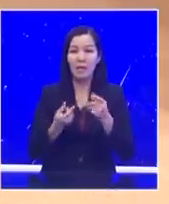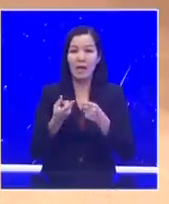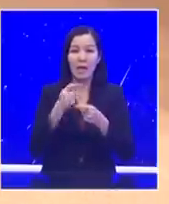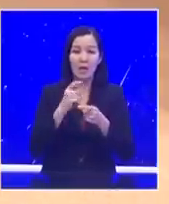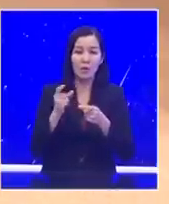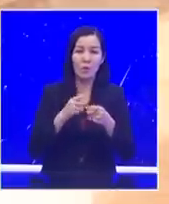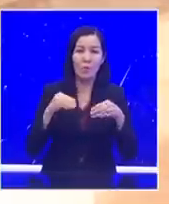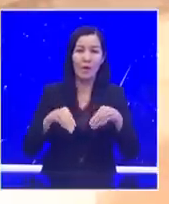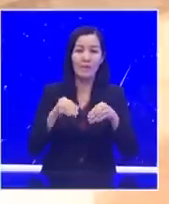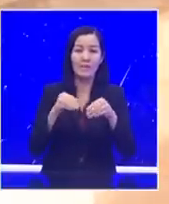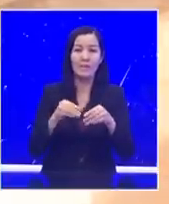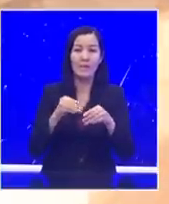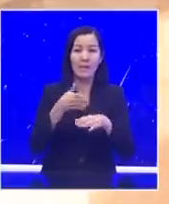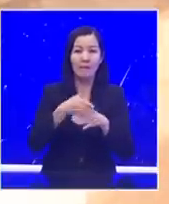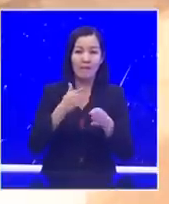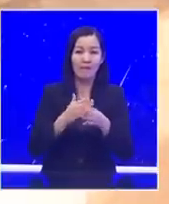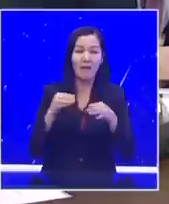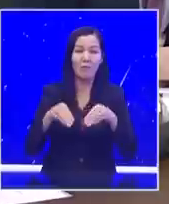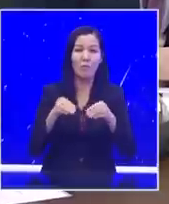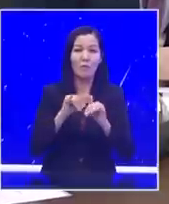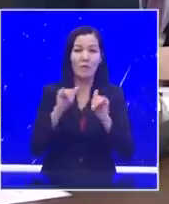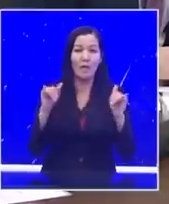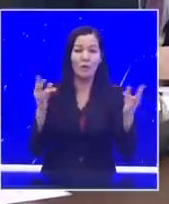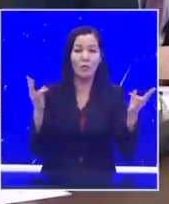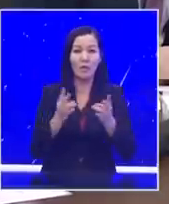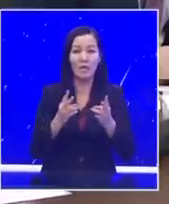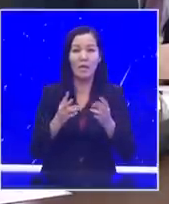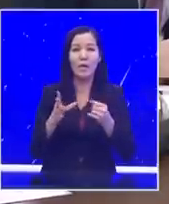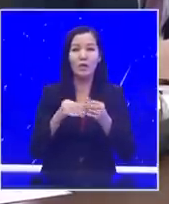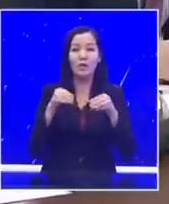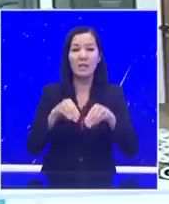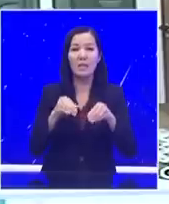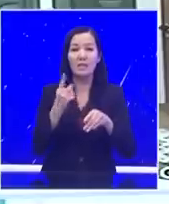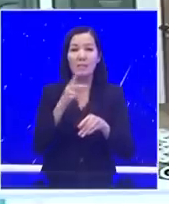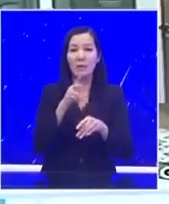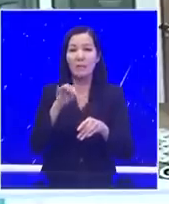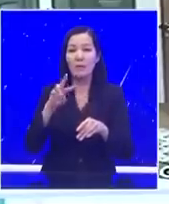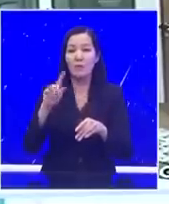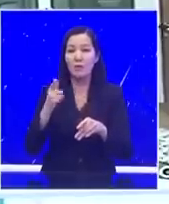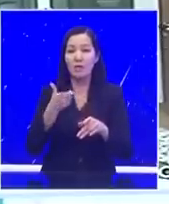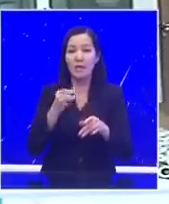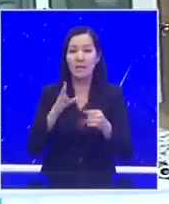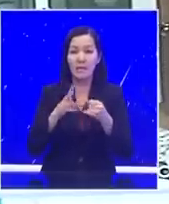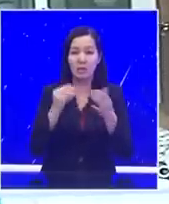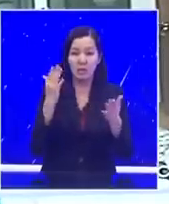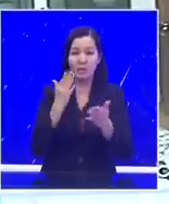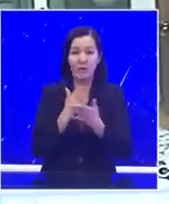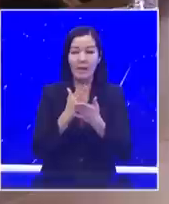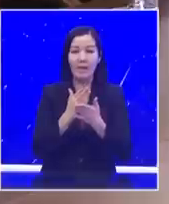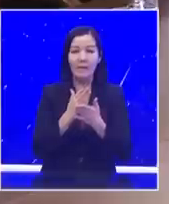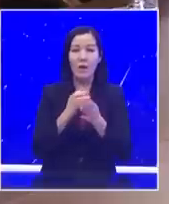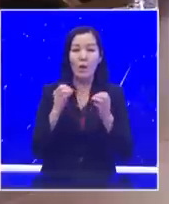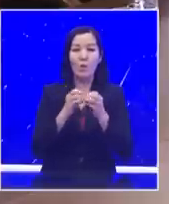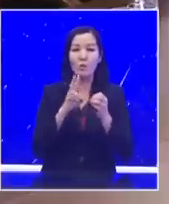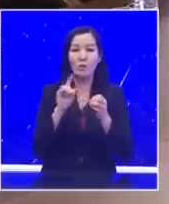астық өнімділігін арттыру маңызды. Атап өтерлік, аймақта егістік көлемі биыл 1 миллион гектарға жуықтады. Дала жұмыстары 10-шы